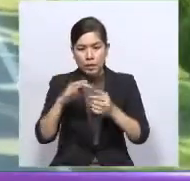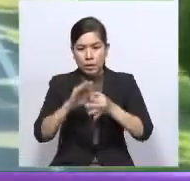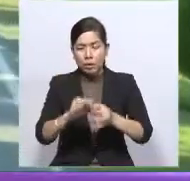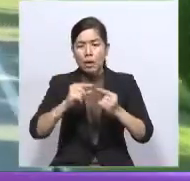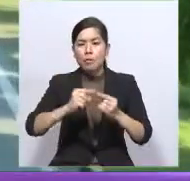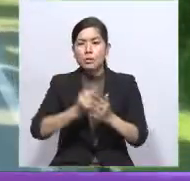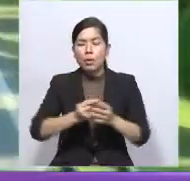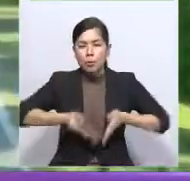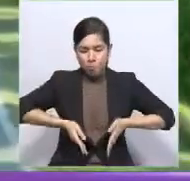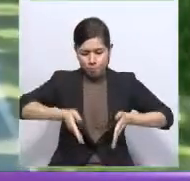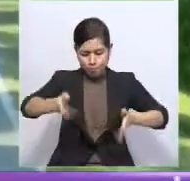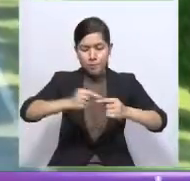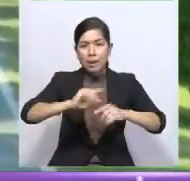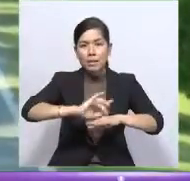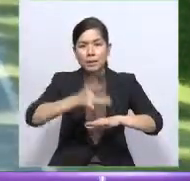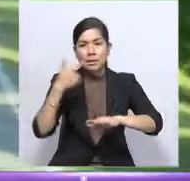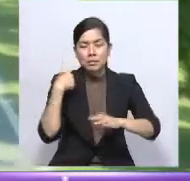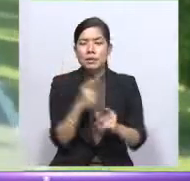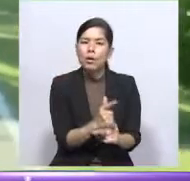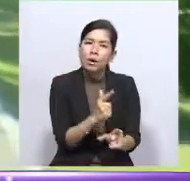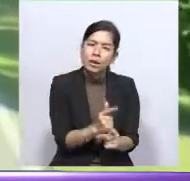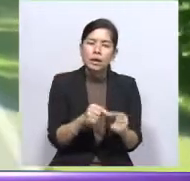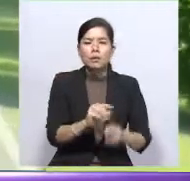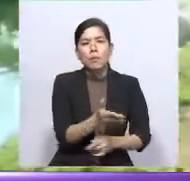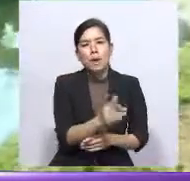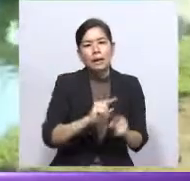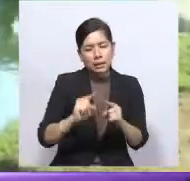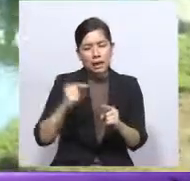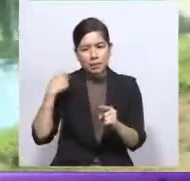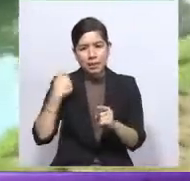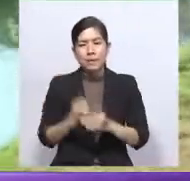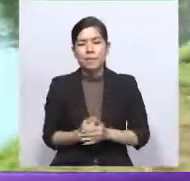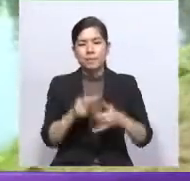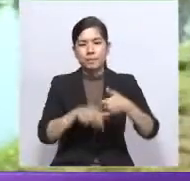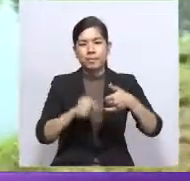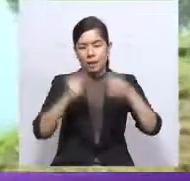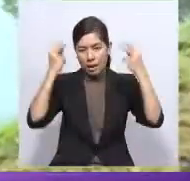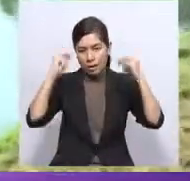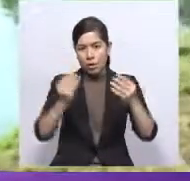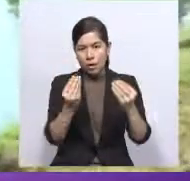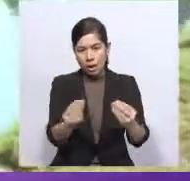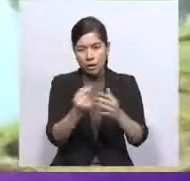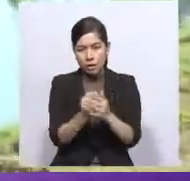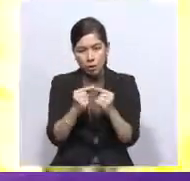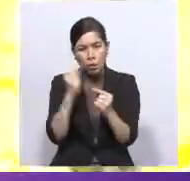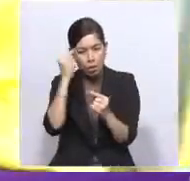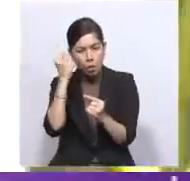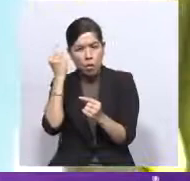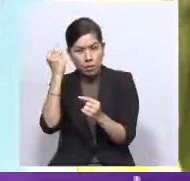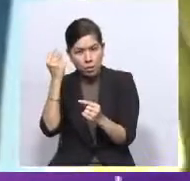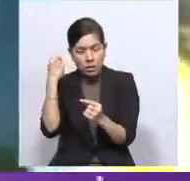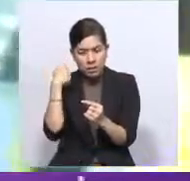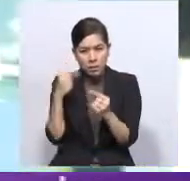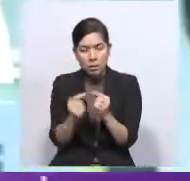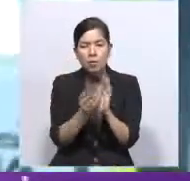ธรรมชาติแหล่งอนุบาลพืชและป่าชายเลนโดยนายกรัฐมนตรีได้มอบแนวทางให้นำความรู้ที่มีไปใช้ในพืชที่